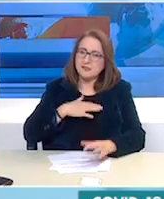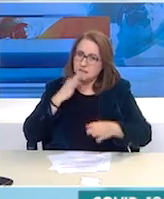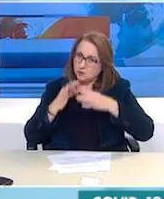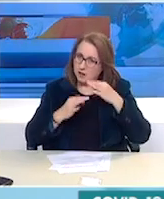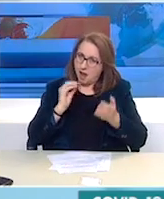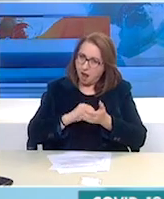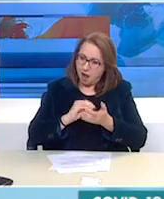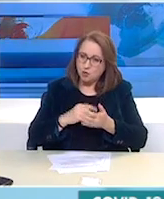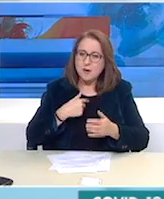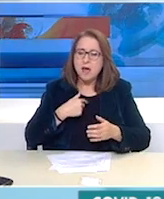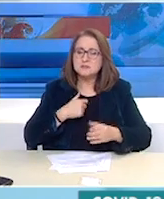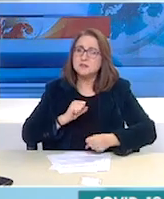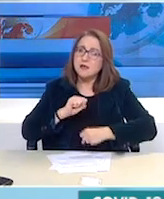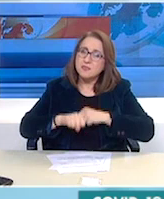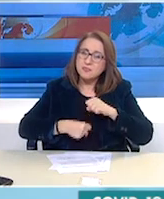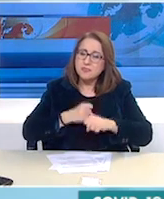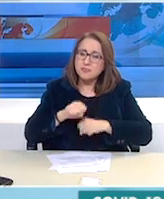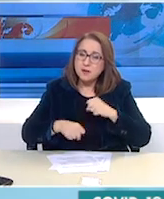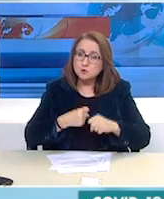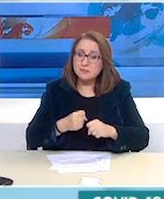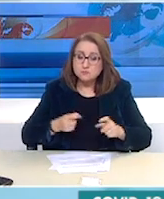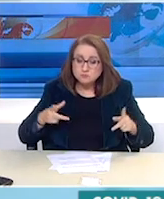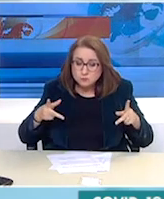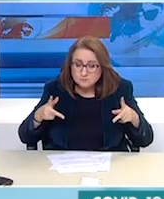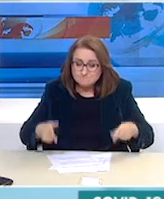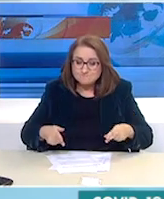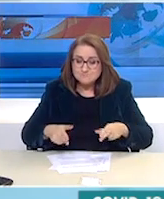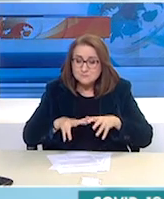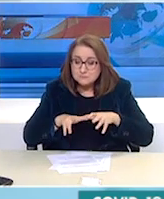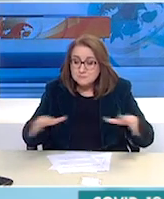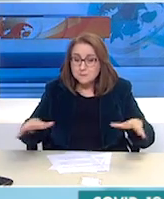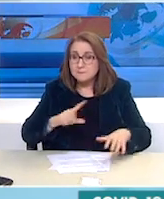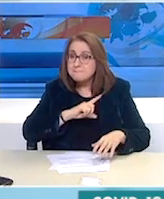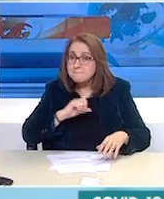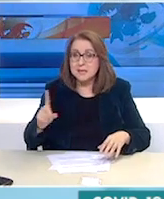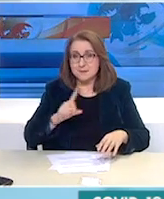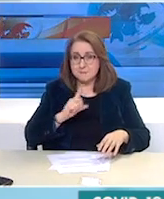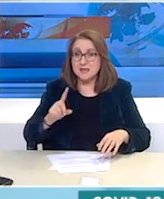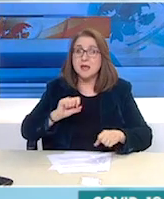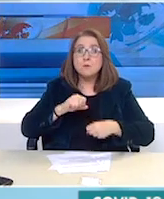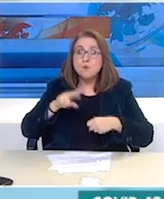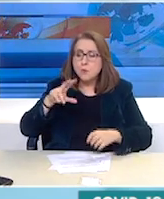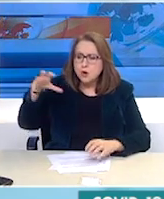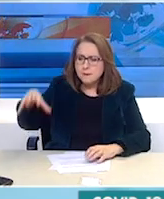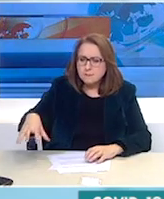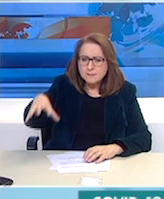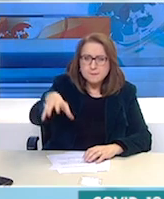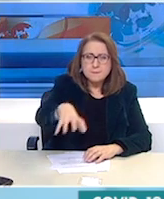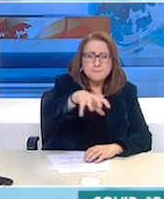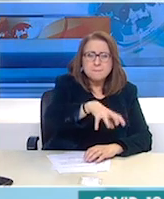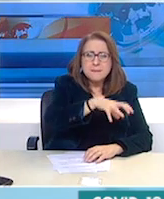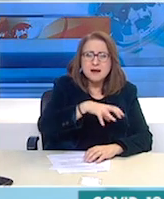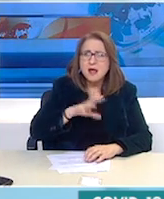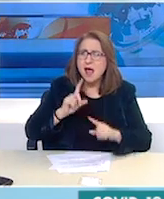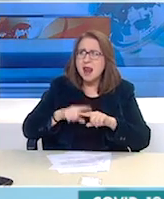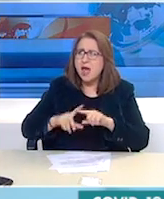την προσπάθεια να σπάσουμε την αλυσίδα εξάπλωσης του ιού σε κάποιες συγκεκριμένες τοπικές κοινωνίες. Αυτόν τον στόχο υπηρετεί